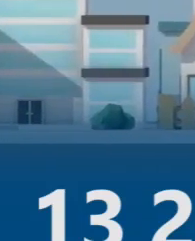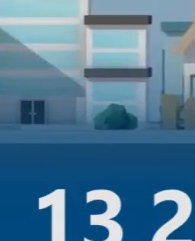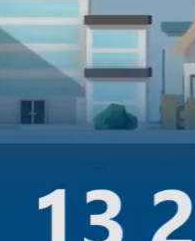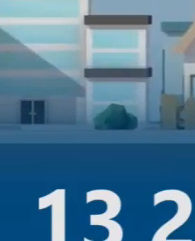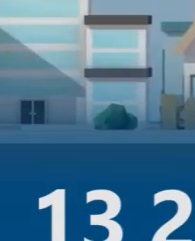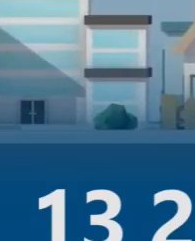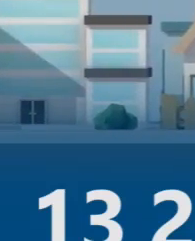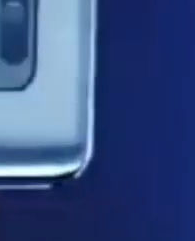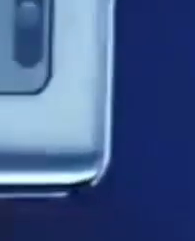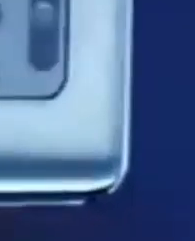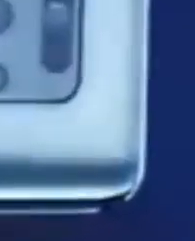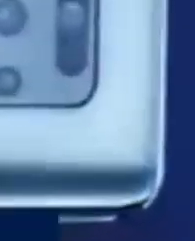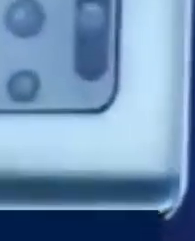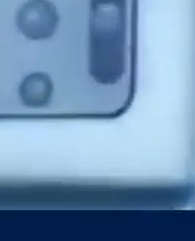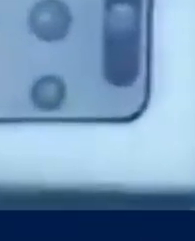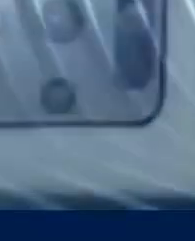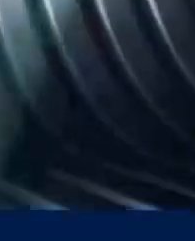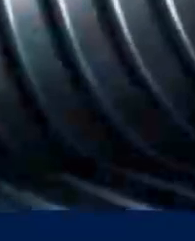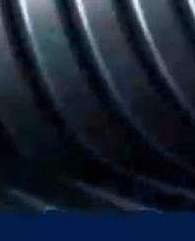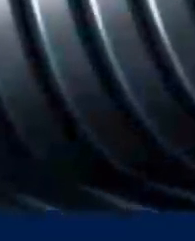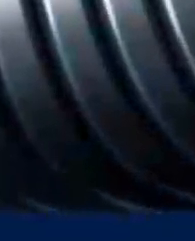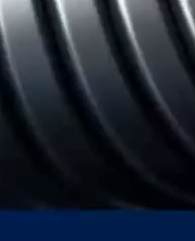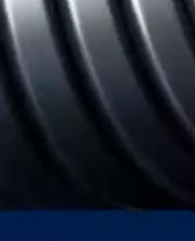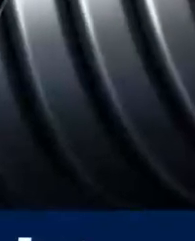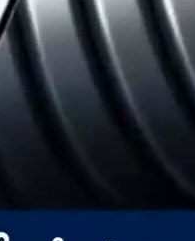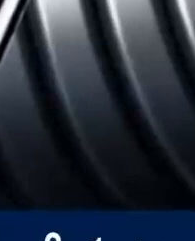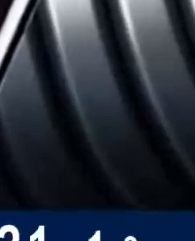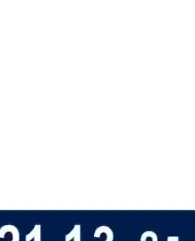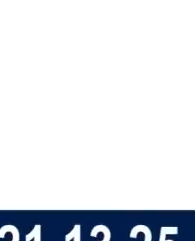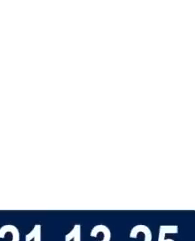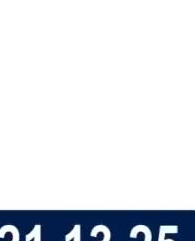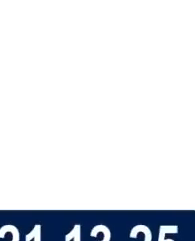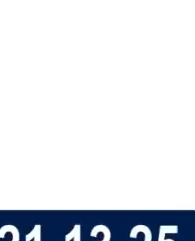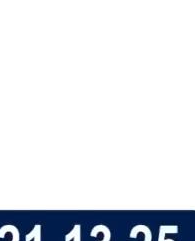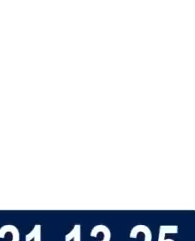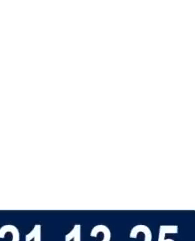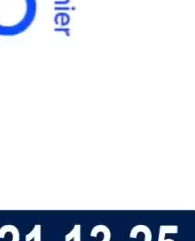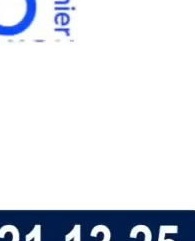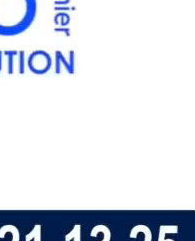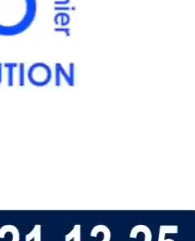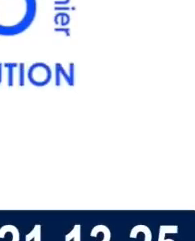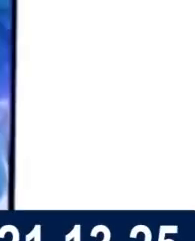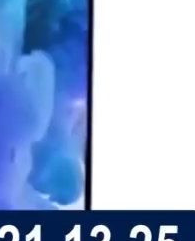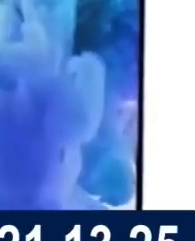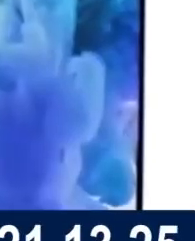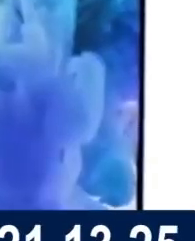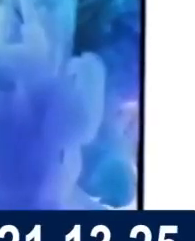0788213 utumizi yawe tuyikugezeho mu kanya nk'ako guhumbya. ndavuga